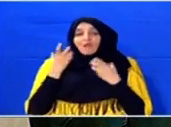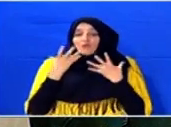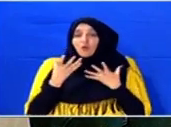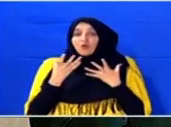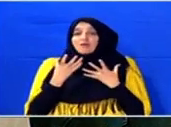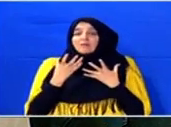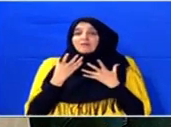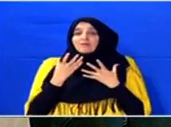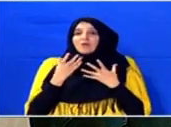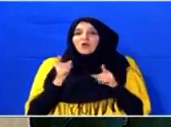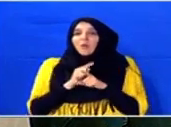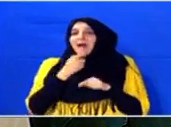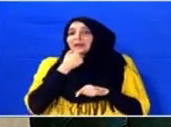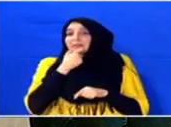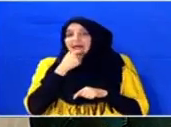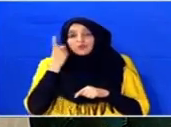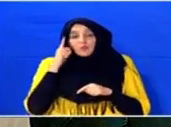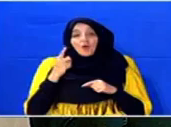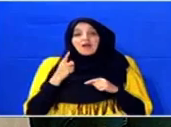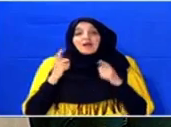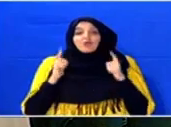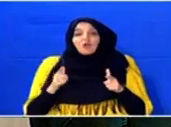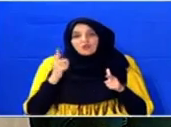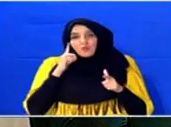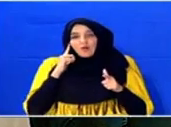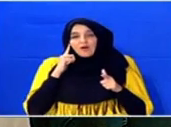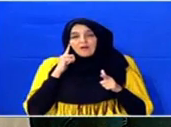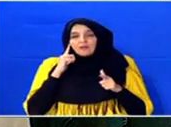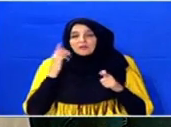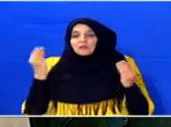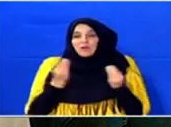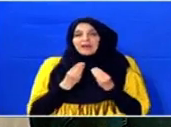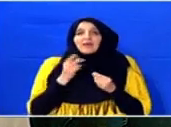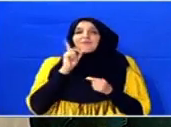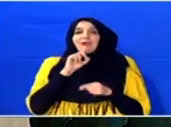التحكيم اعطيت فرصه بس تتصالحوا هي رافضه